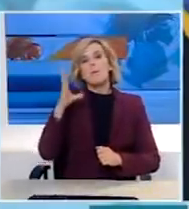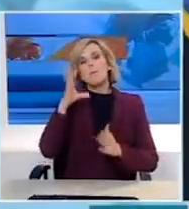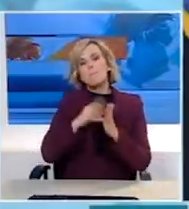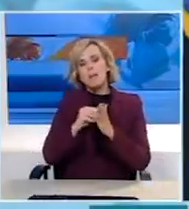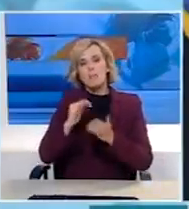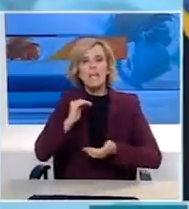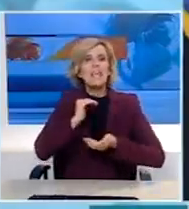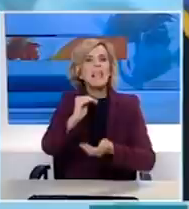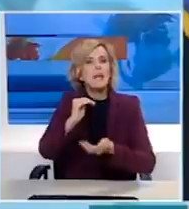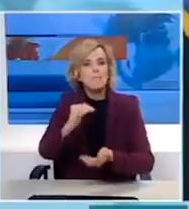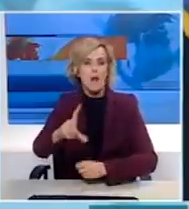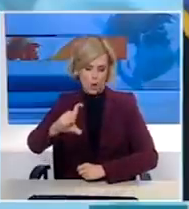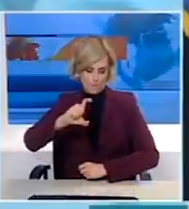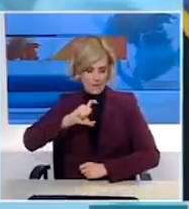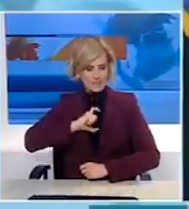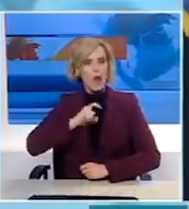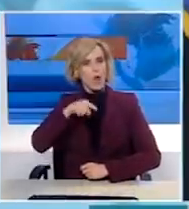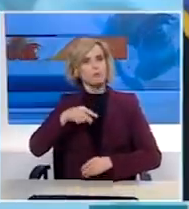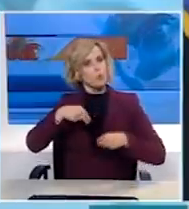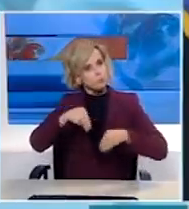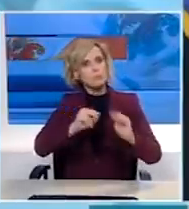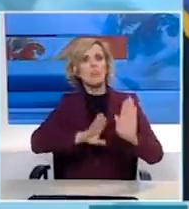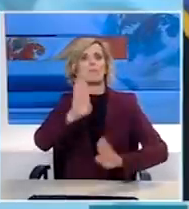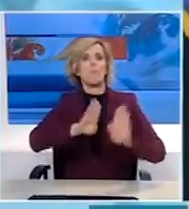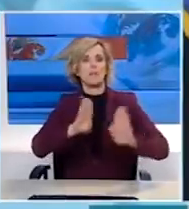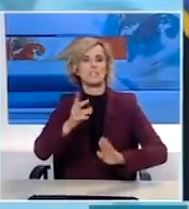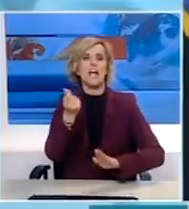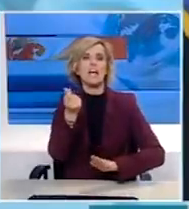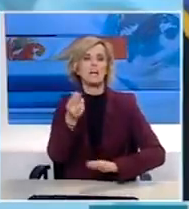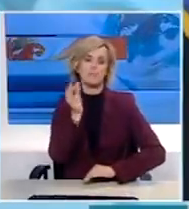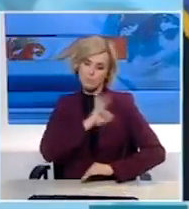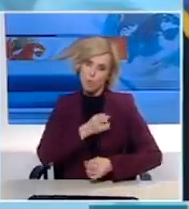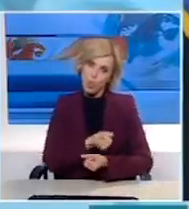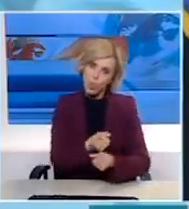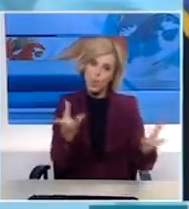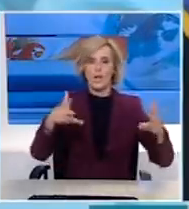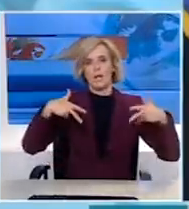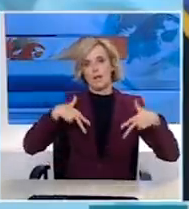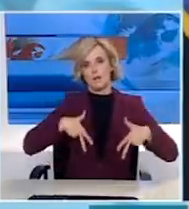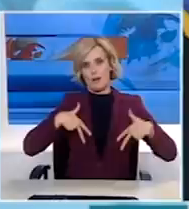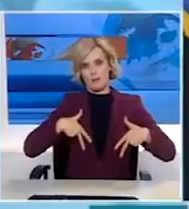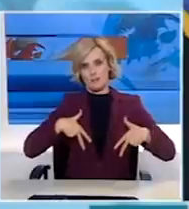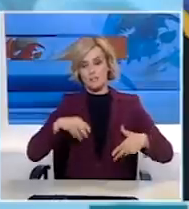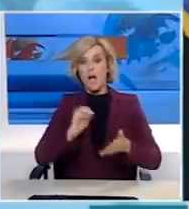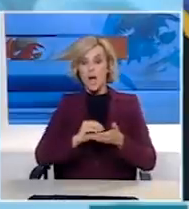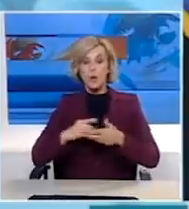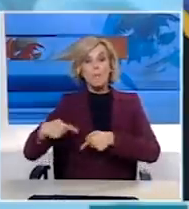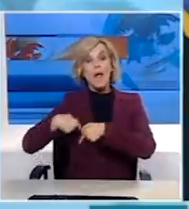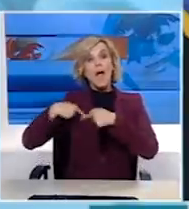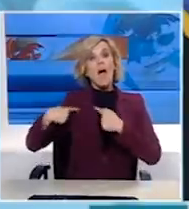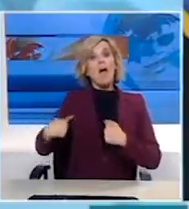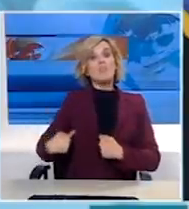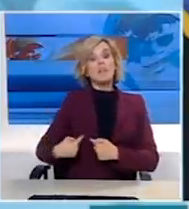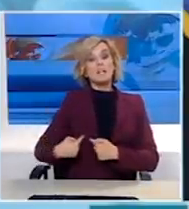από την καριέρα και τις επιτυχίες τους στο πλαίσιο του προγράμματος Ζήσε Αθλητικά. Ιδιαίτερα σημαντική είναι η δράση της εθελοντικής ομάδας